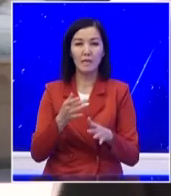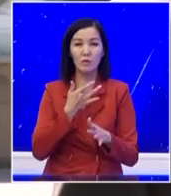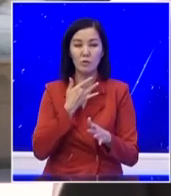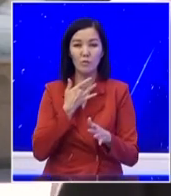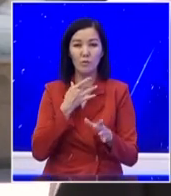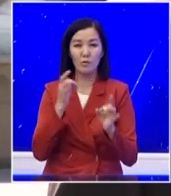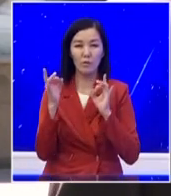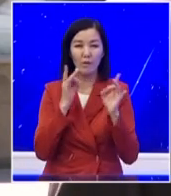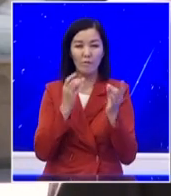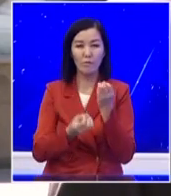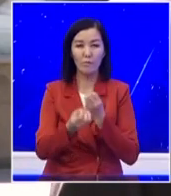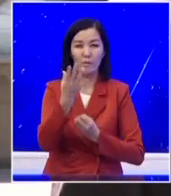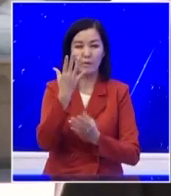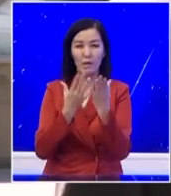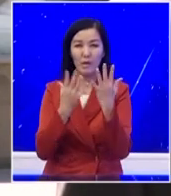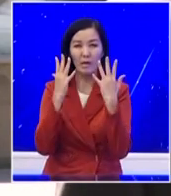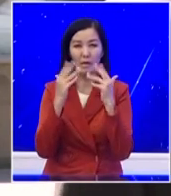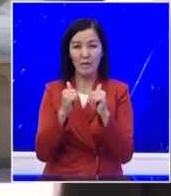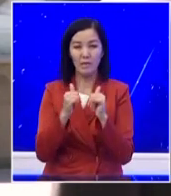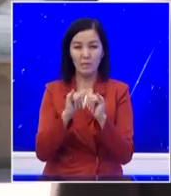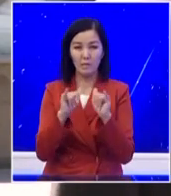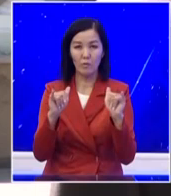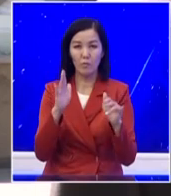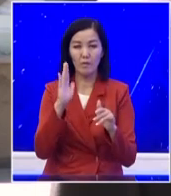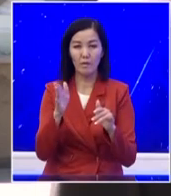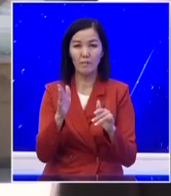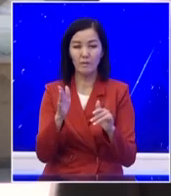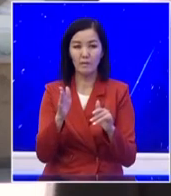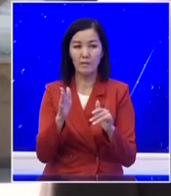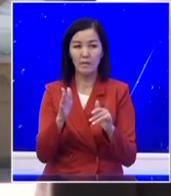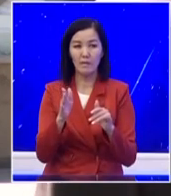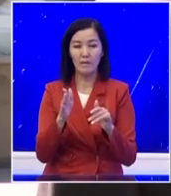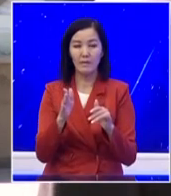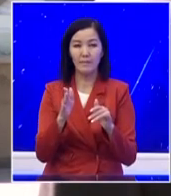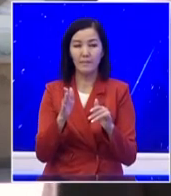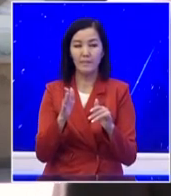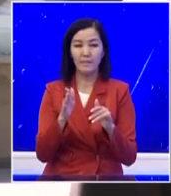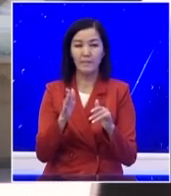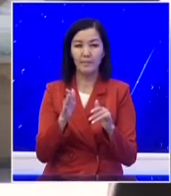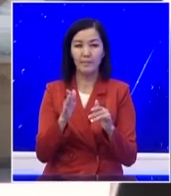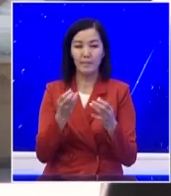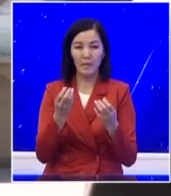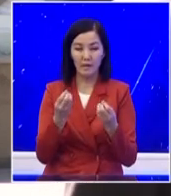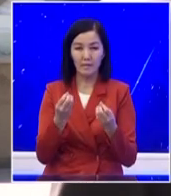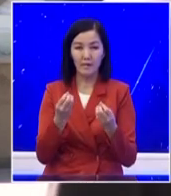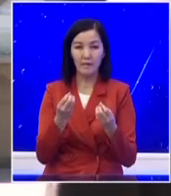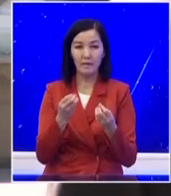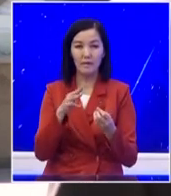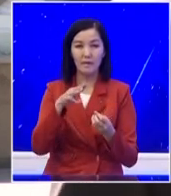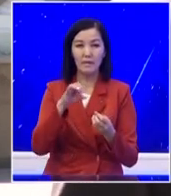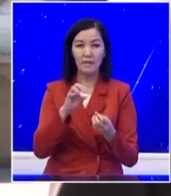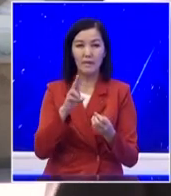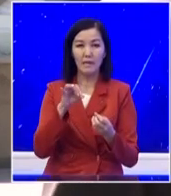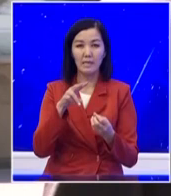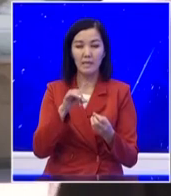сигналды светофорлардың сандарын көбейтеміз бұйырса. Жаңағы содан кейін біздің тактильный дорожки дейді,